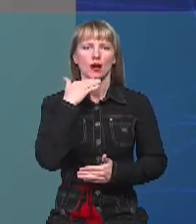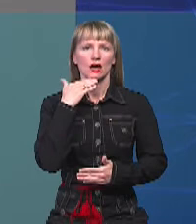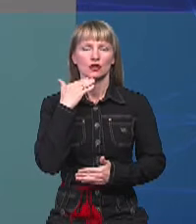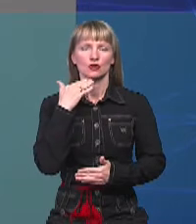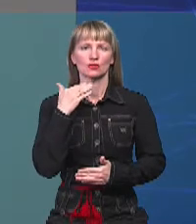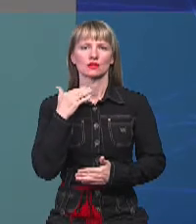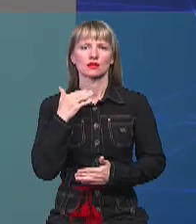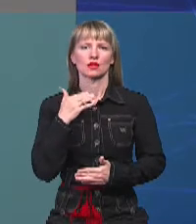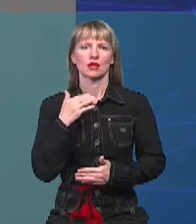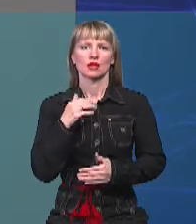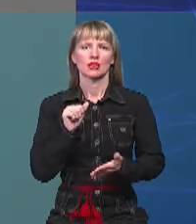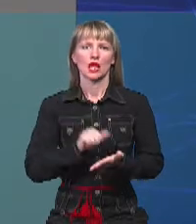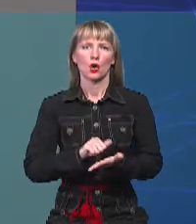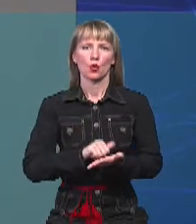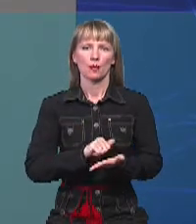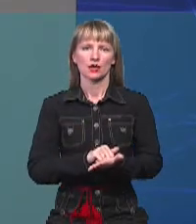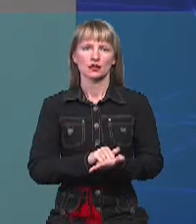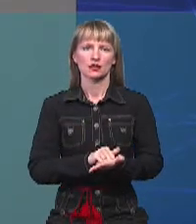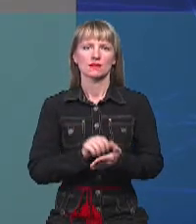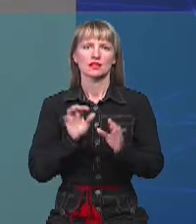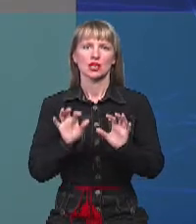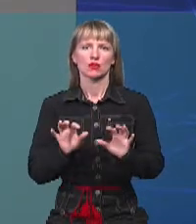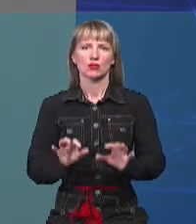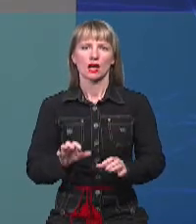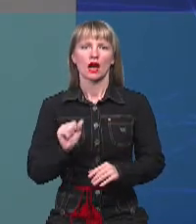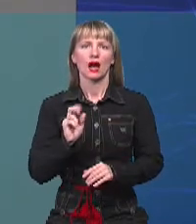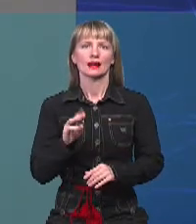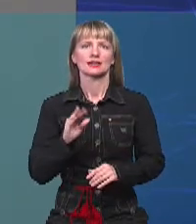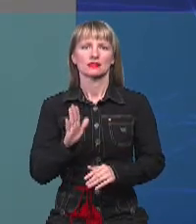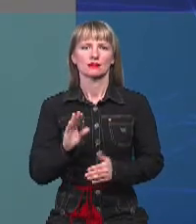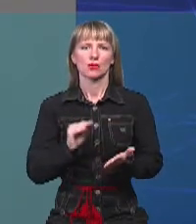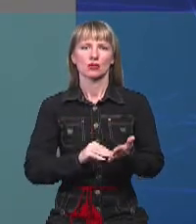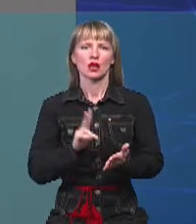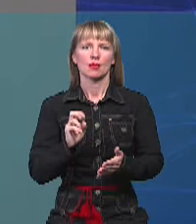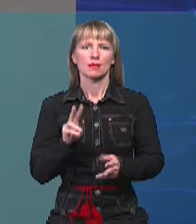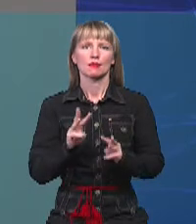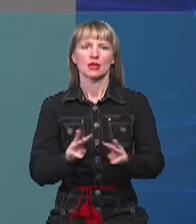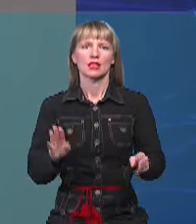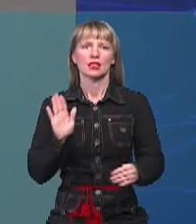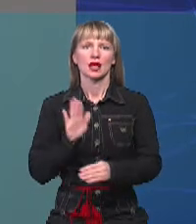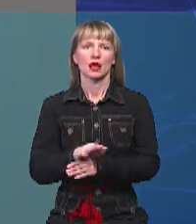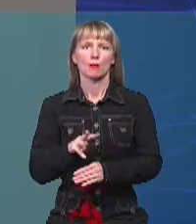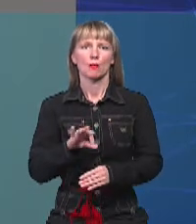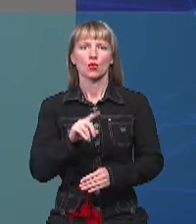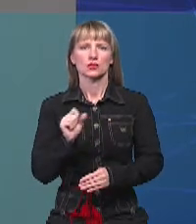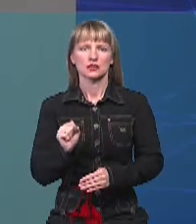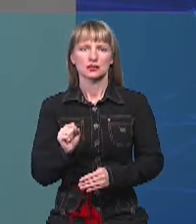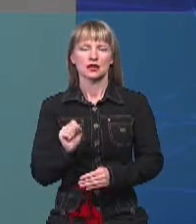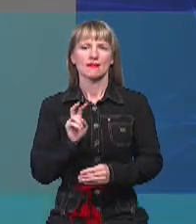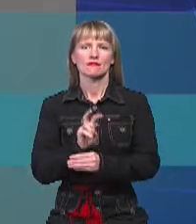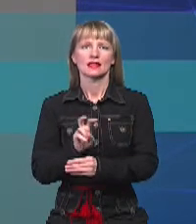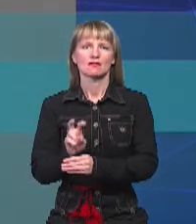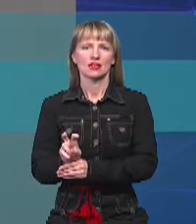дуже багато нормативно-правових документів, законодавчих актів, постанов Кабінету міністрів, наказів МОЗа,